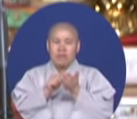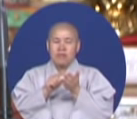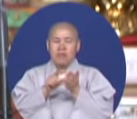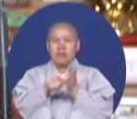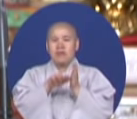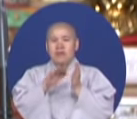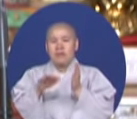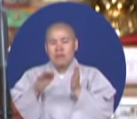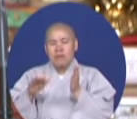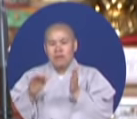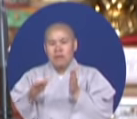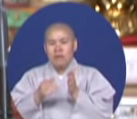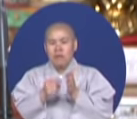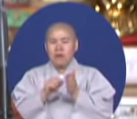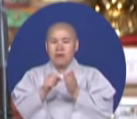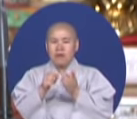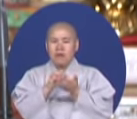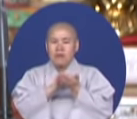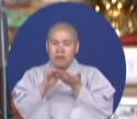무량겁이라고 합니다.